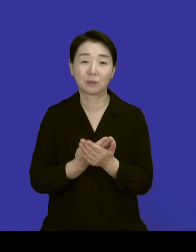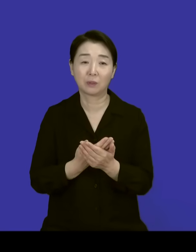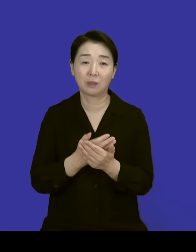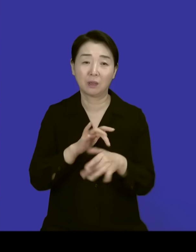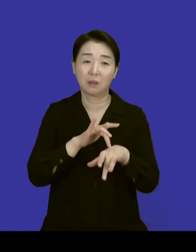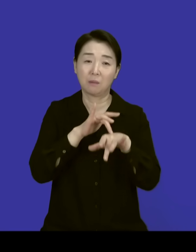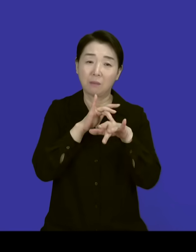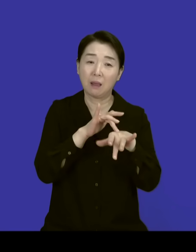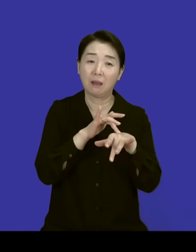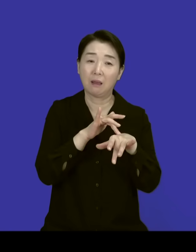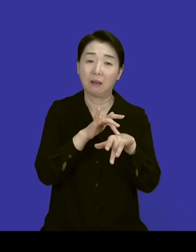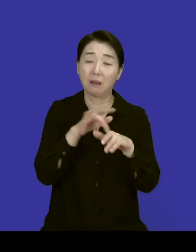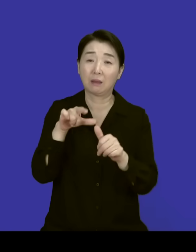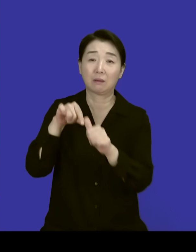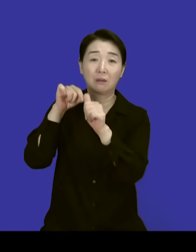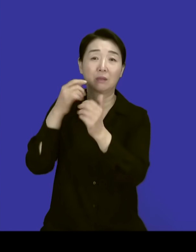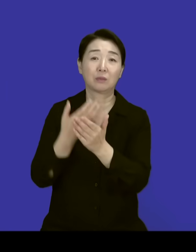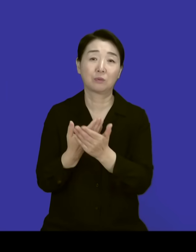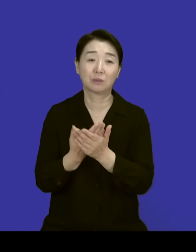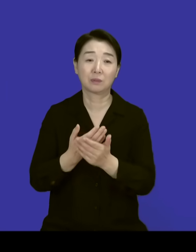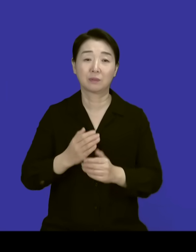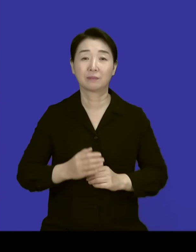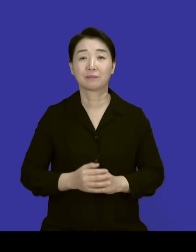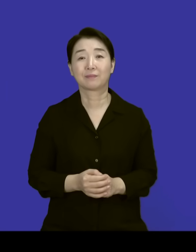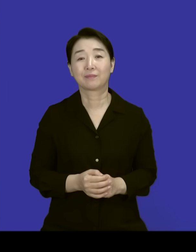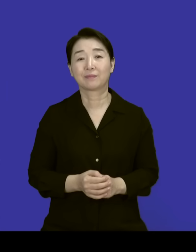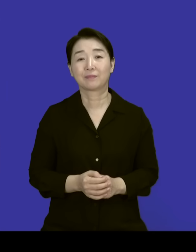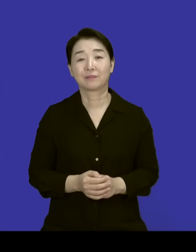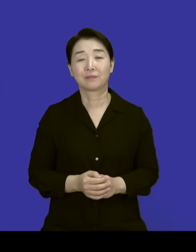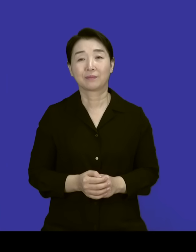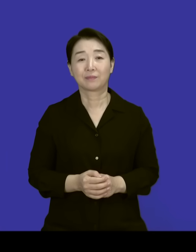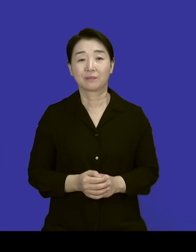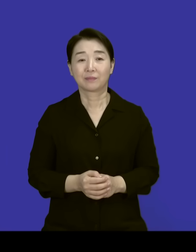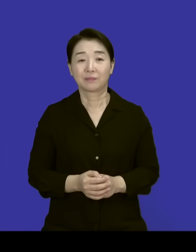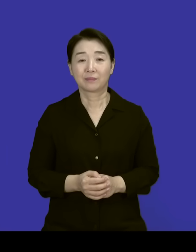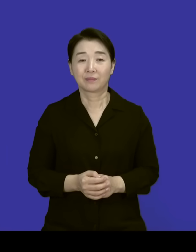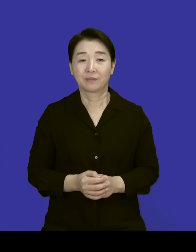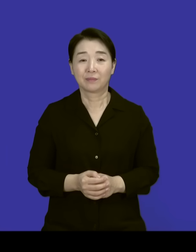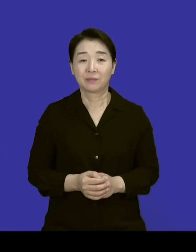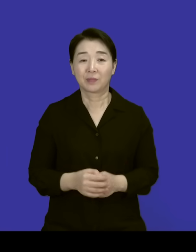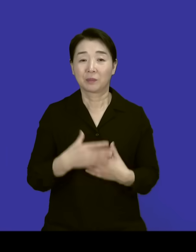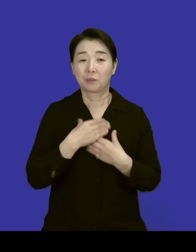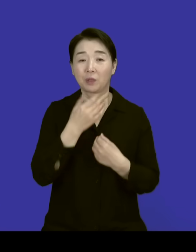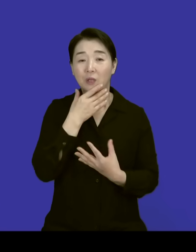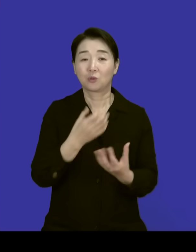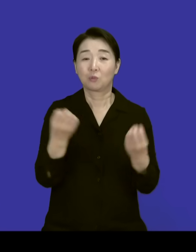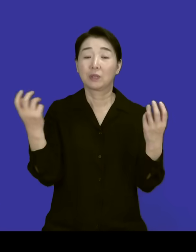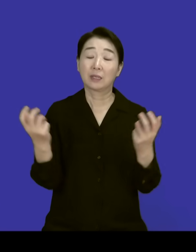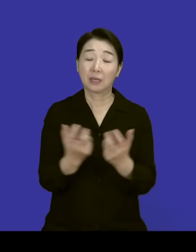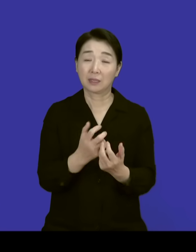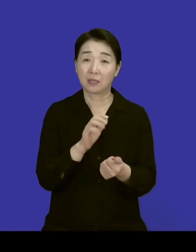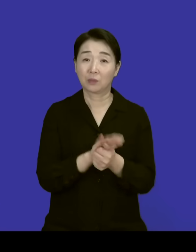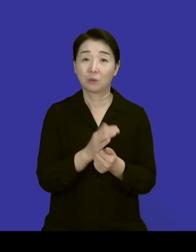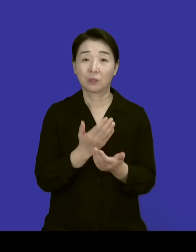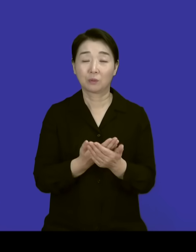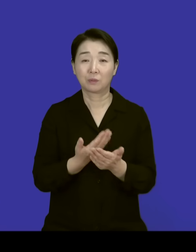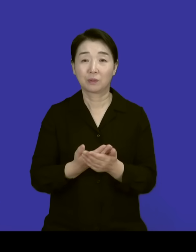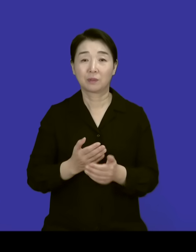마귀와 사탄에서 꺼내 주시옵소서. 뭐 이렇게 했던 것 같아요. 예. 평안과 축복이 가득하게 도와주시옵소서.